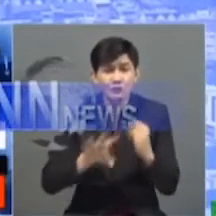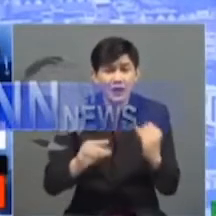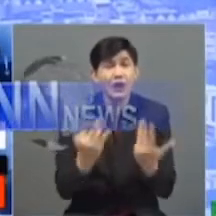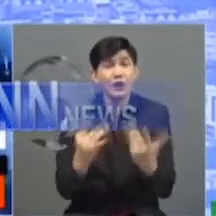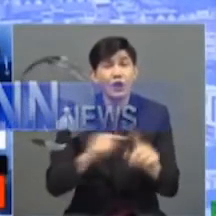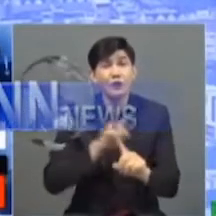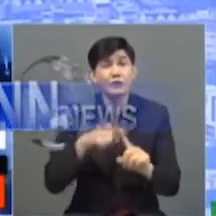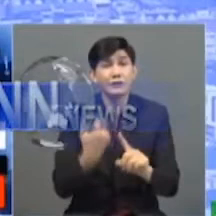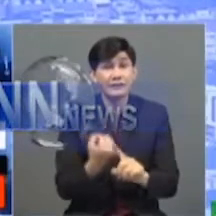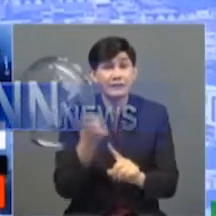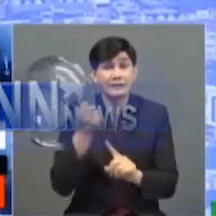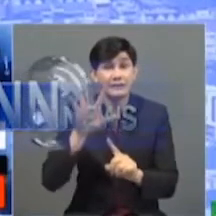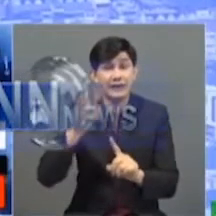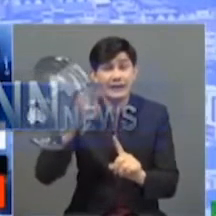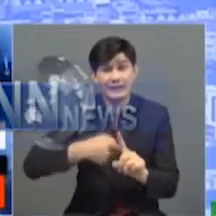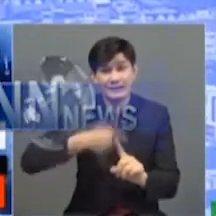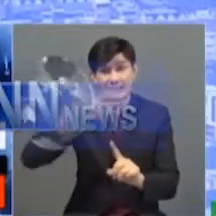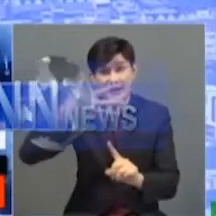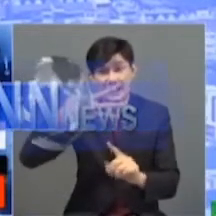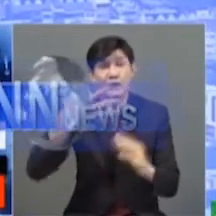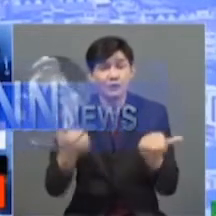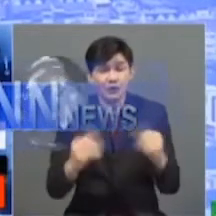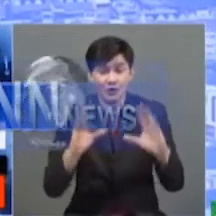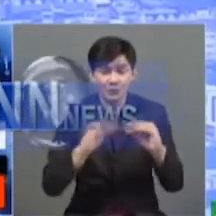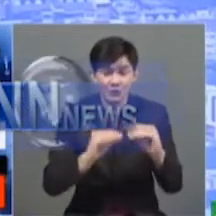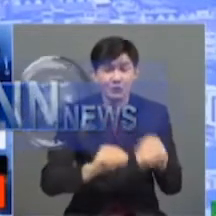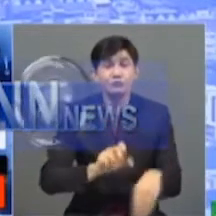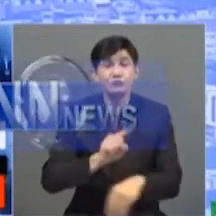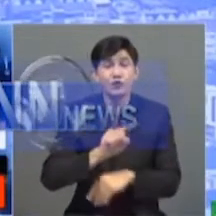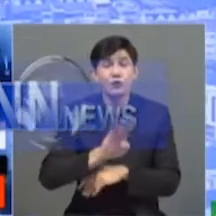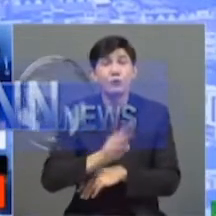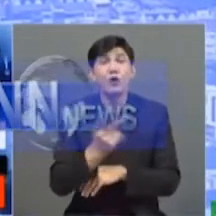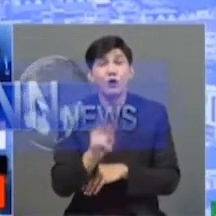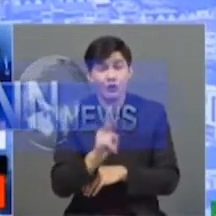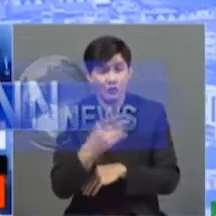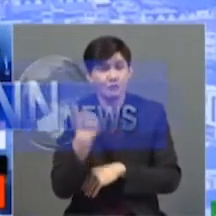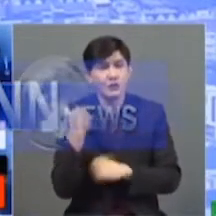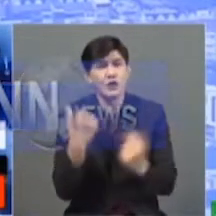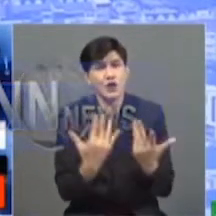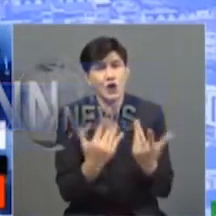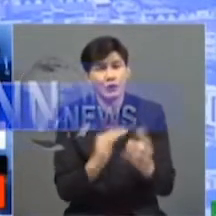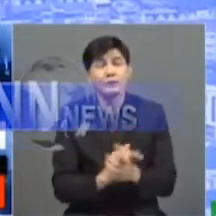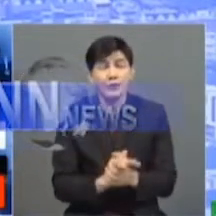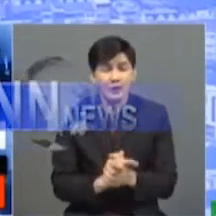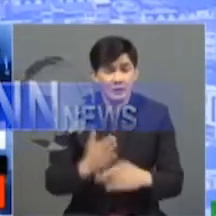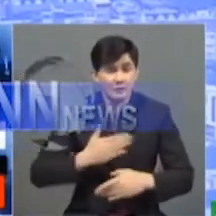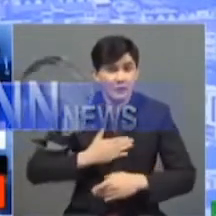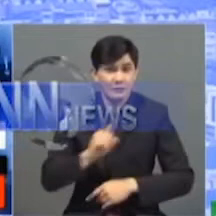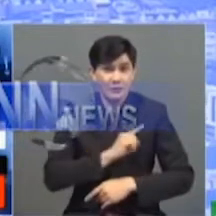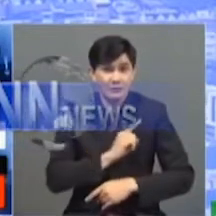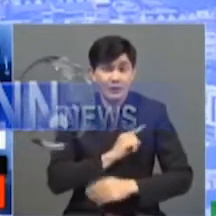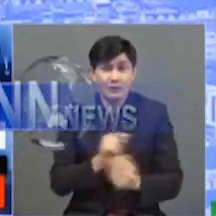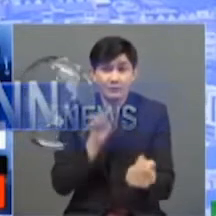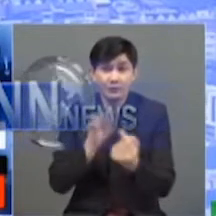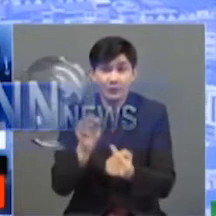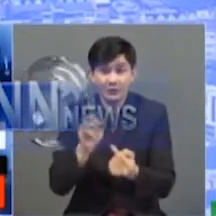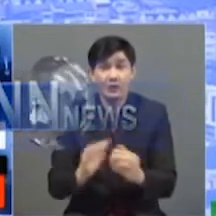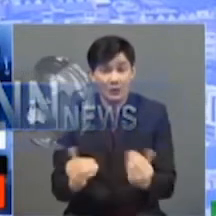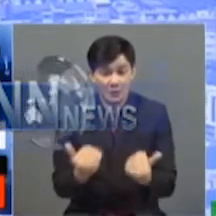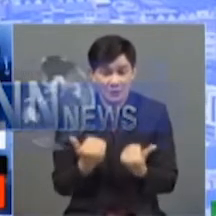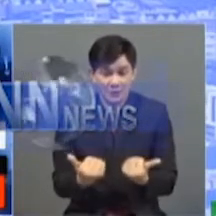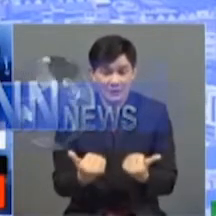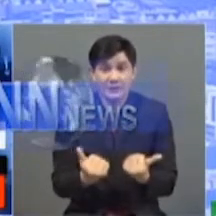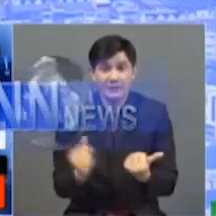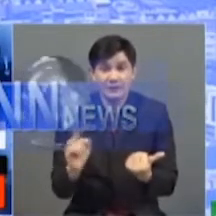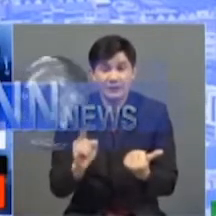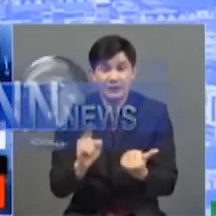นายแพทย์ทวีสินวิษณุโยธินโฆษกศูนย์บริหารสถานการณ์โควิด-19 หรือสบคแถลงสถานการณ์ประจำวันที่11พฤษภาคม2563ว่